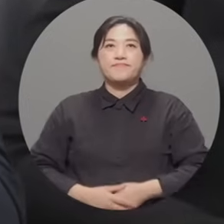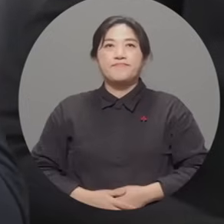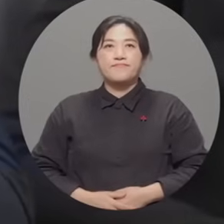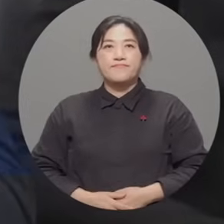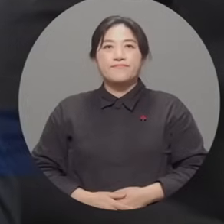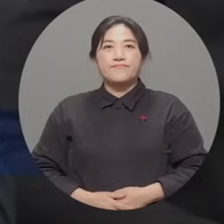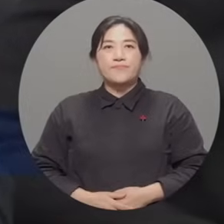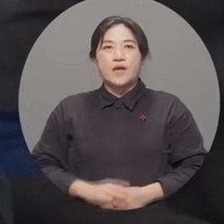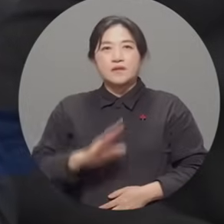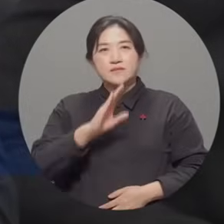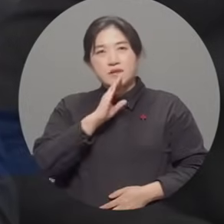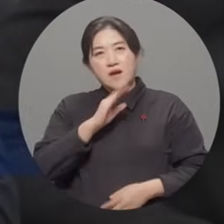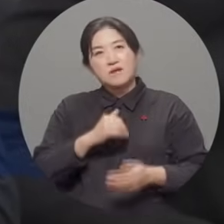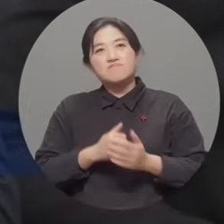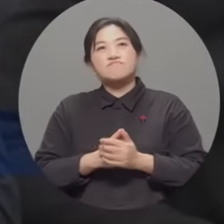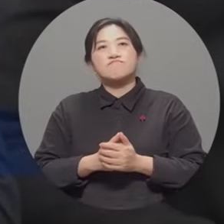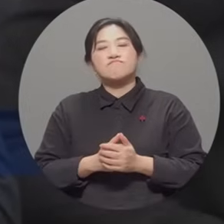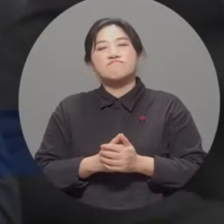사실상